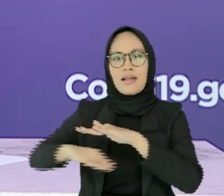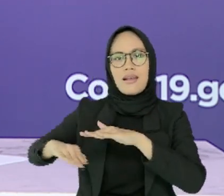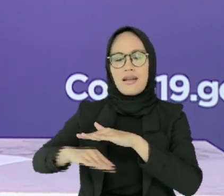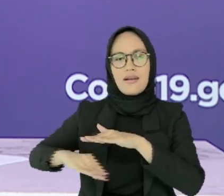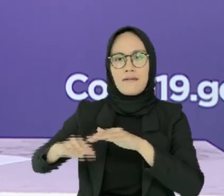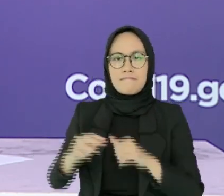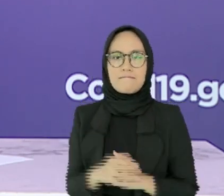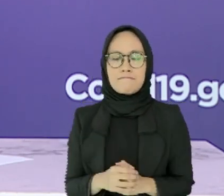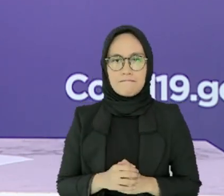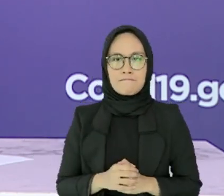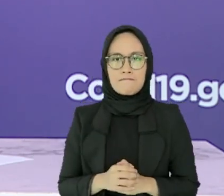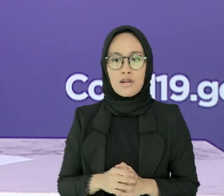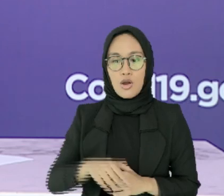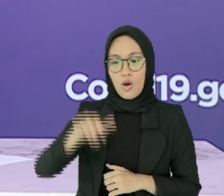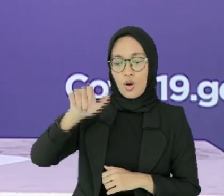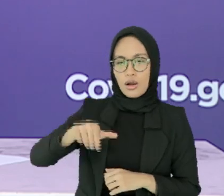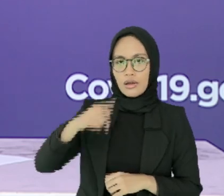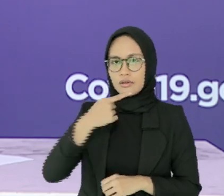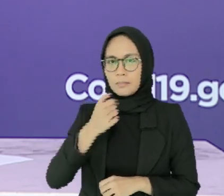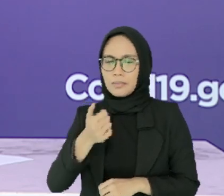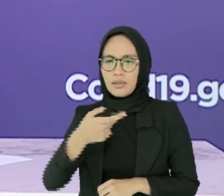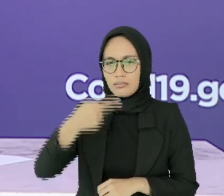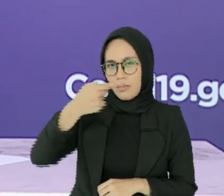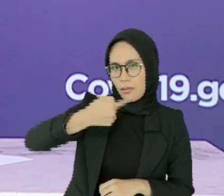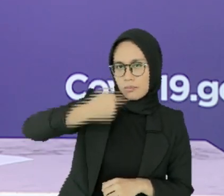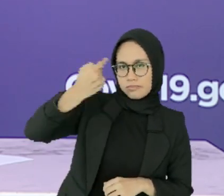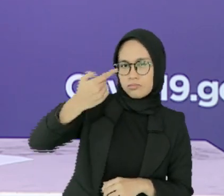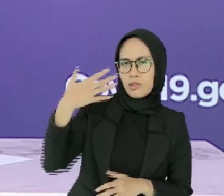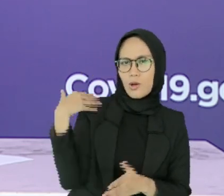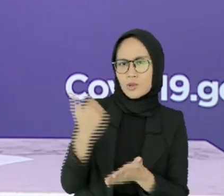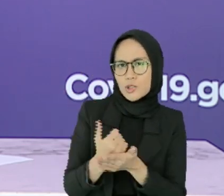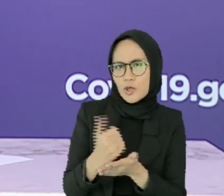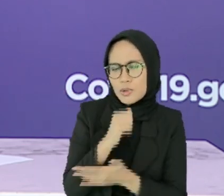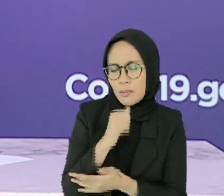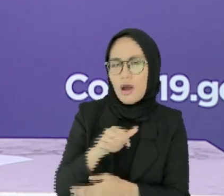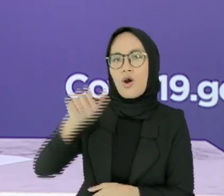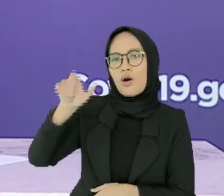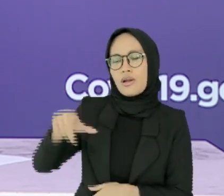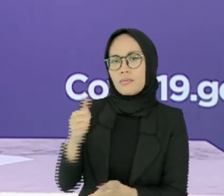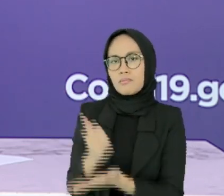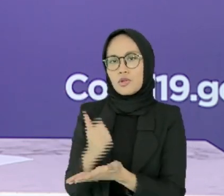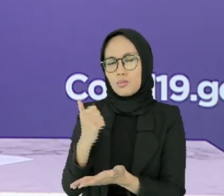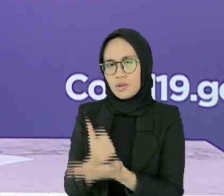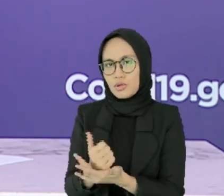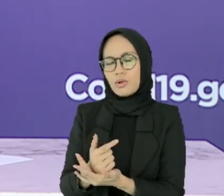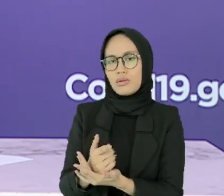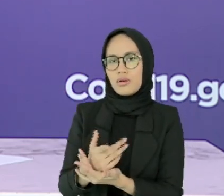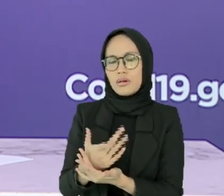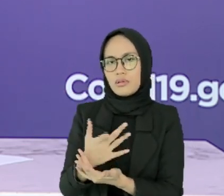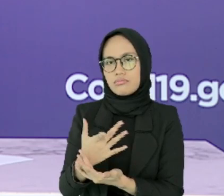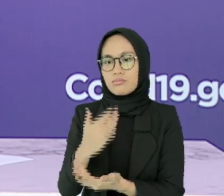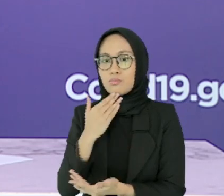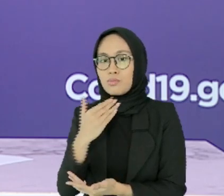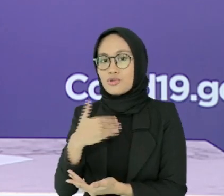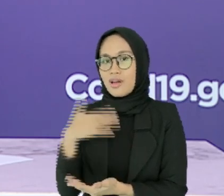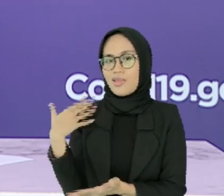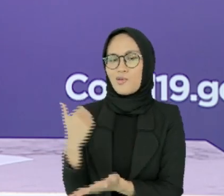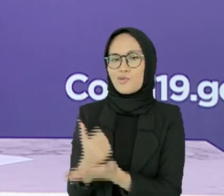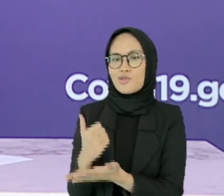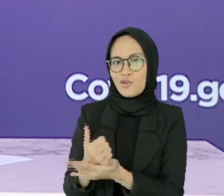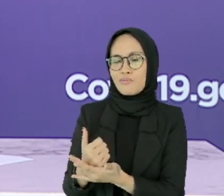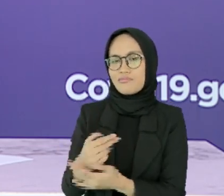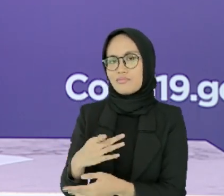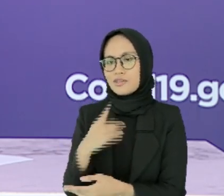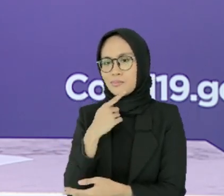diambil oleh petugas kesehatan yang terlatih dengan metode yang benar dan dilengkapi dengan tes konfirmasi